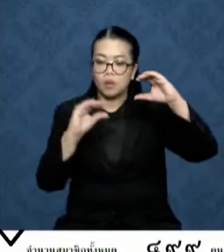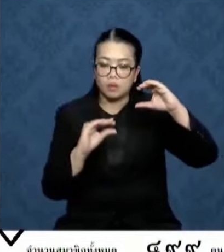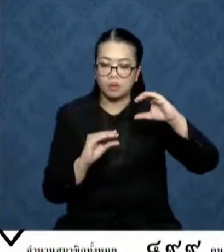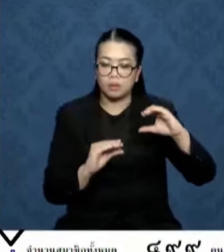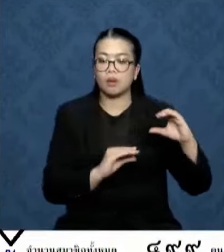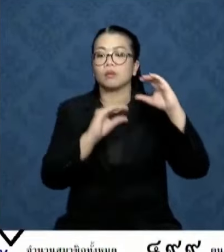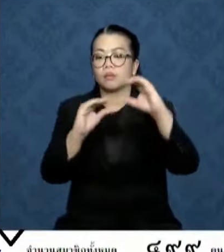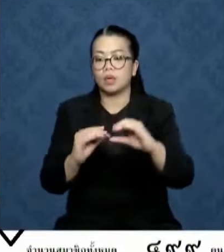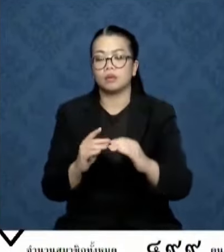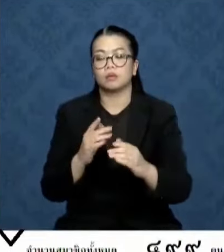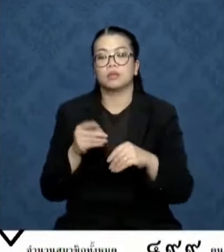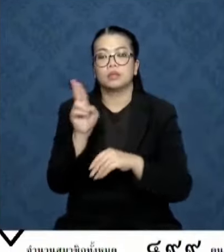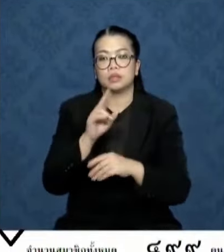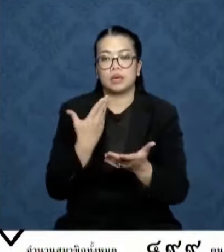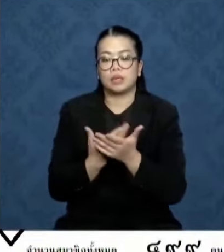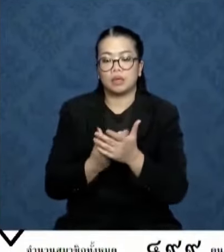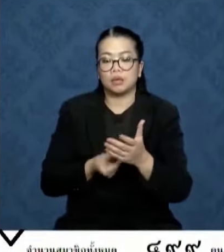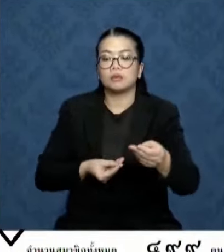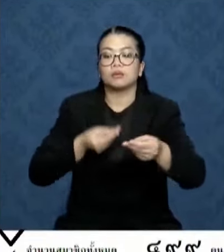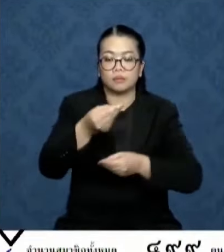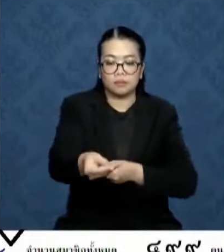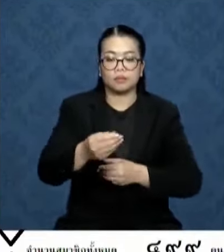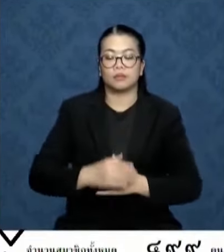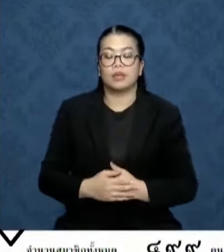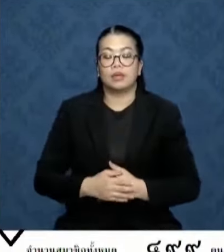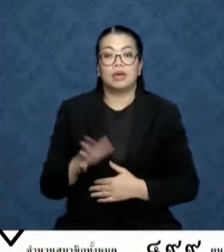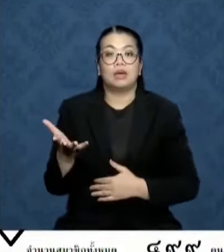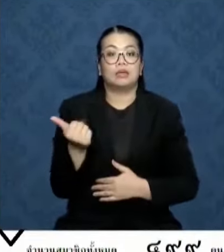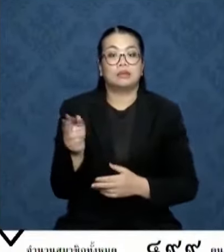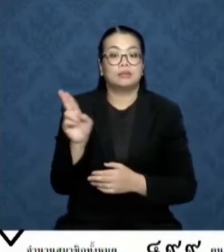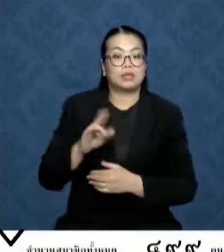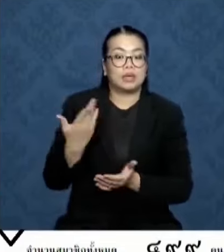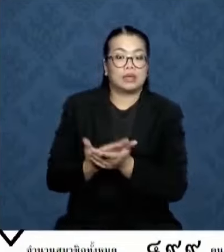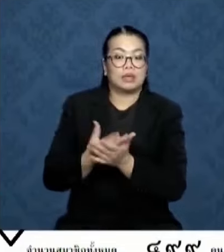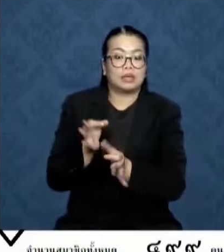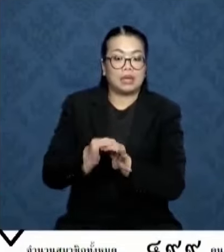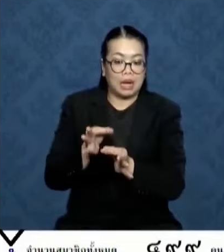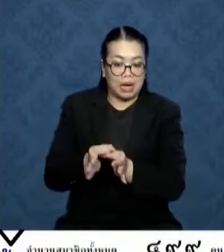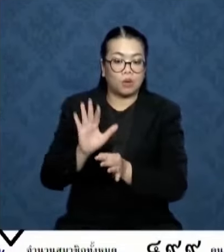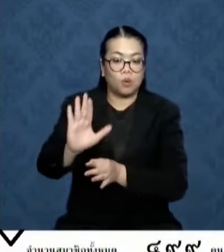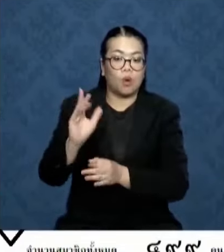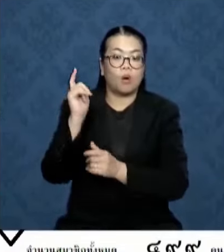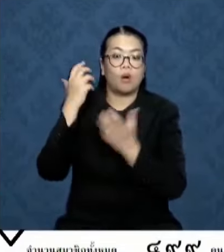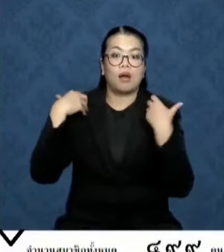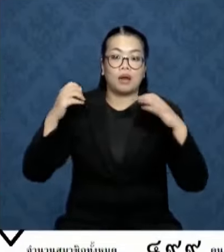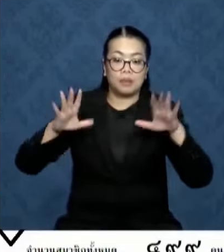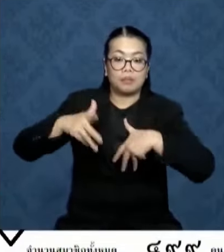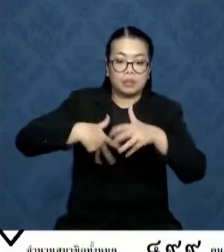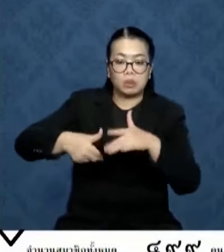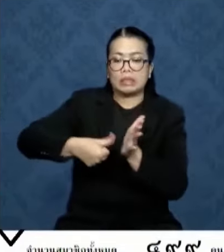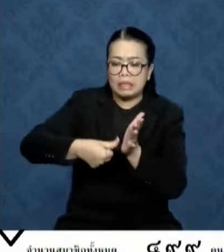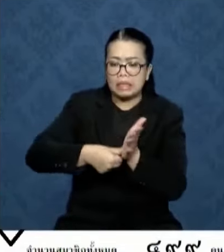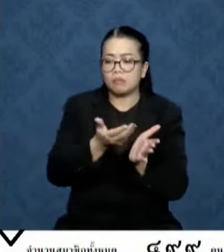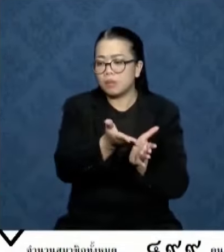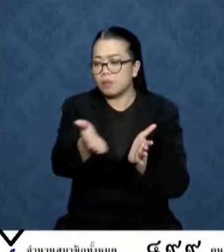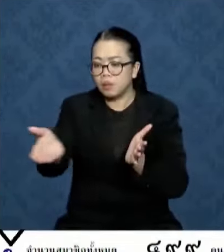ซึกทำมาตรการแก้นี่โดยใช้เงินนอกงปมาณจากแรันี้กำลงจะทำให้ประชาชนที่เดือดร้อนเรื่องนห